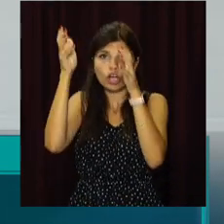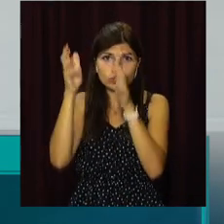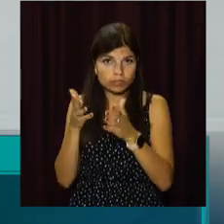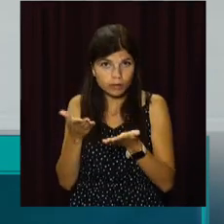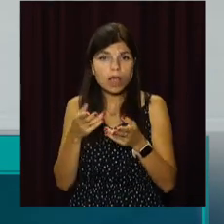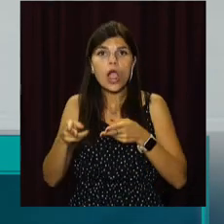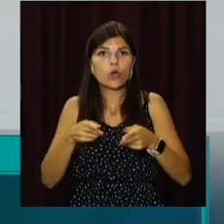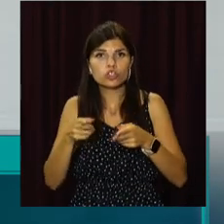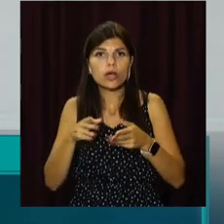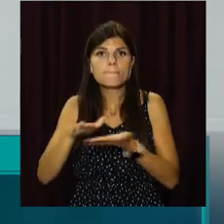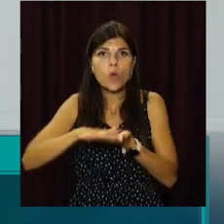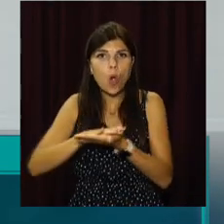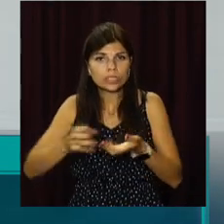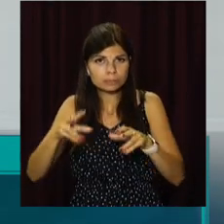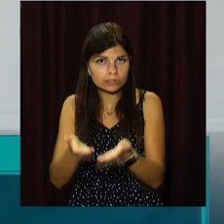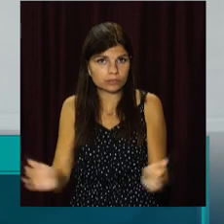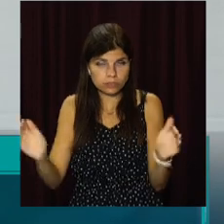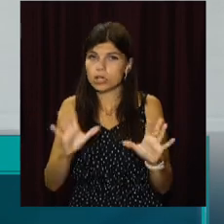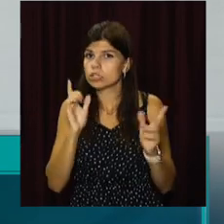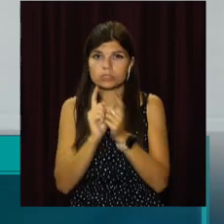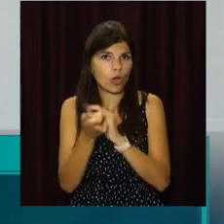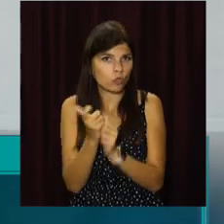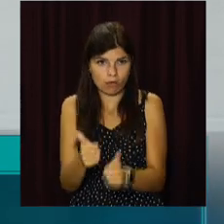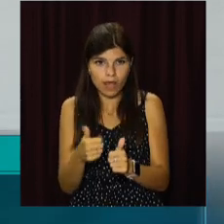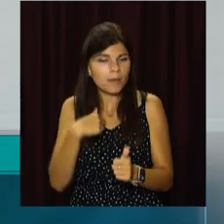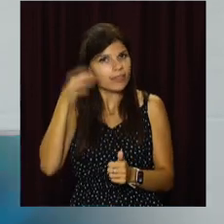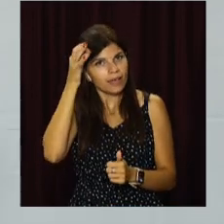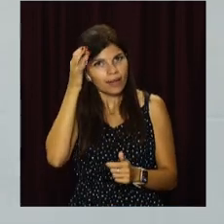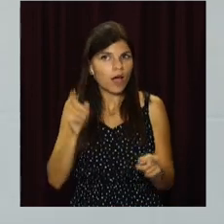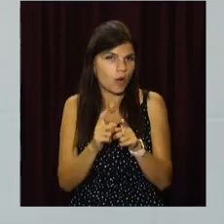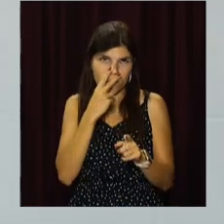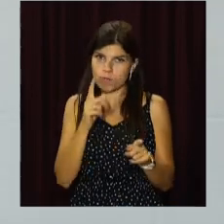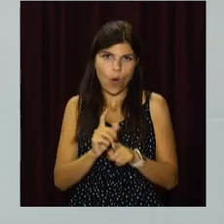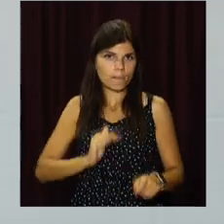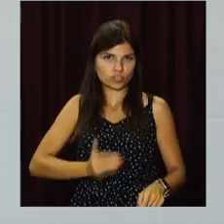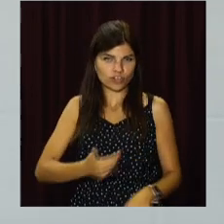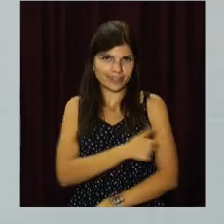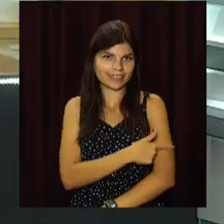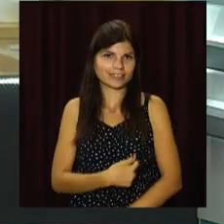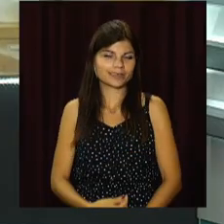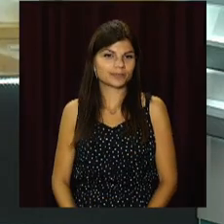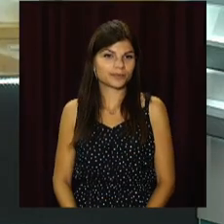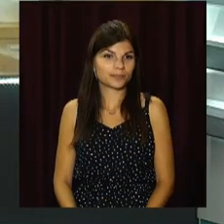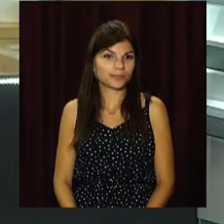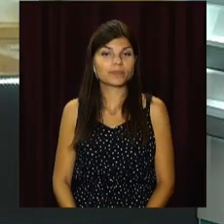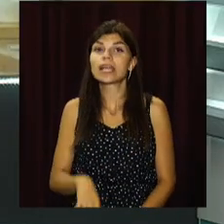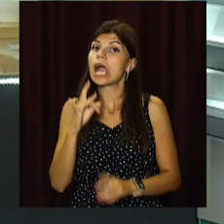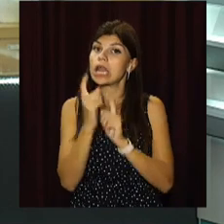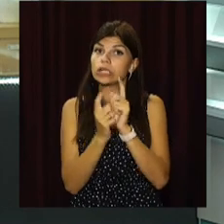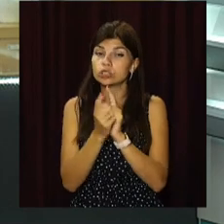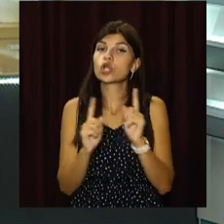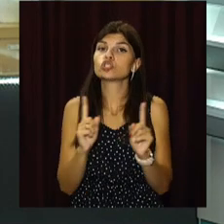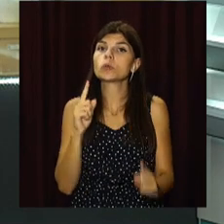водонагрівачі, хірургічні мийки. Стало дуже класно. Ми тепер нагадуємо приватну клініку. Реконструюють,